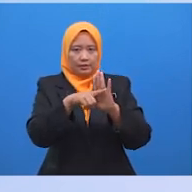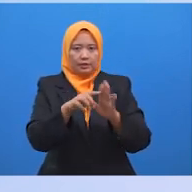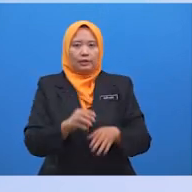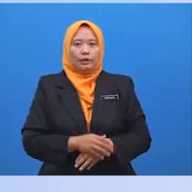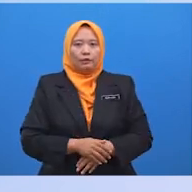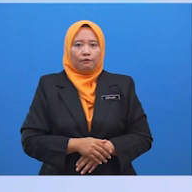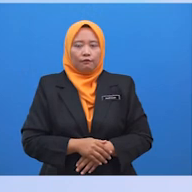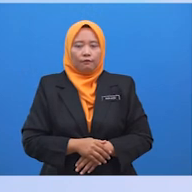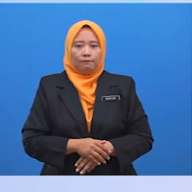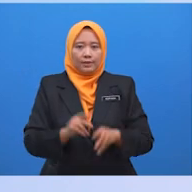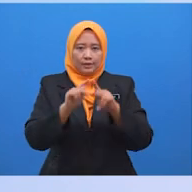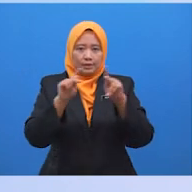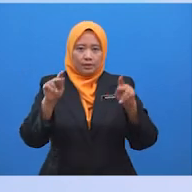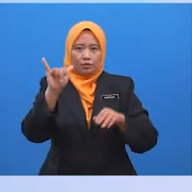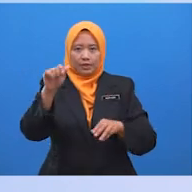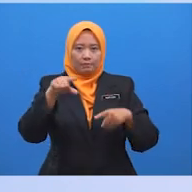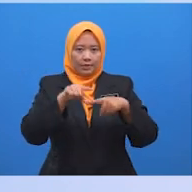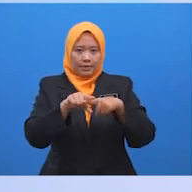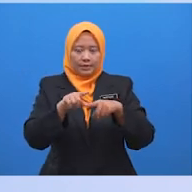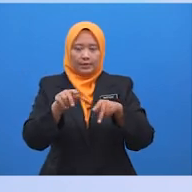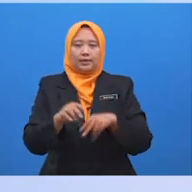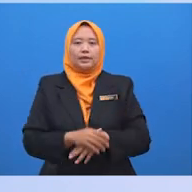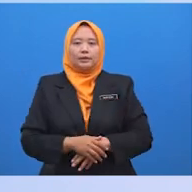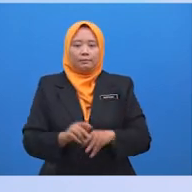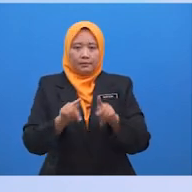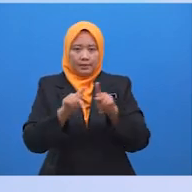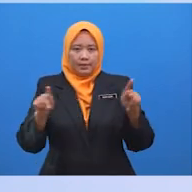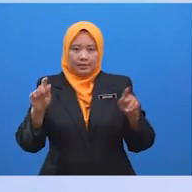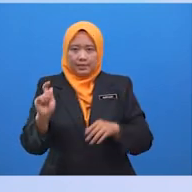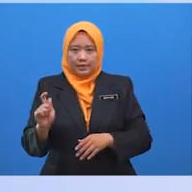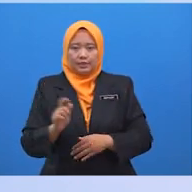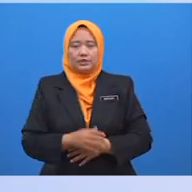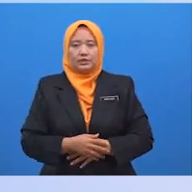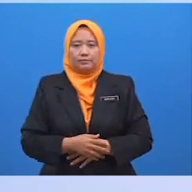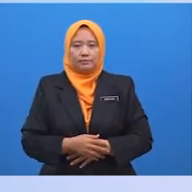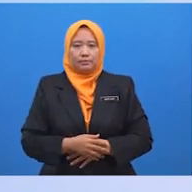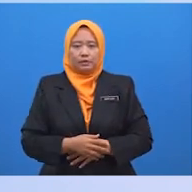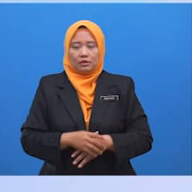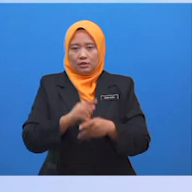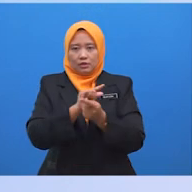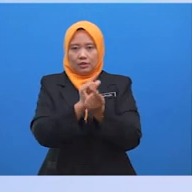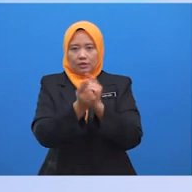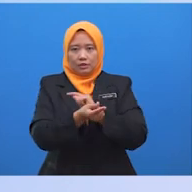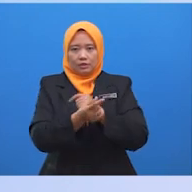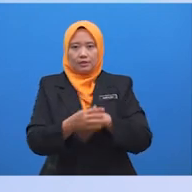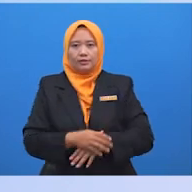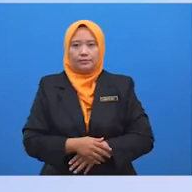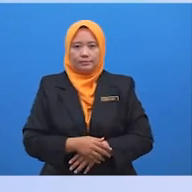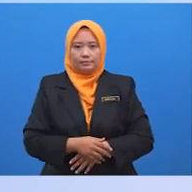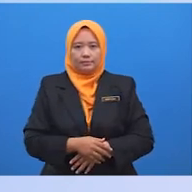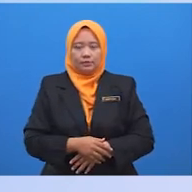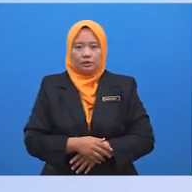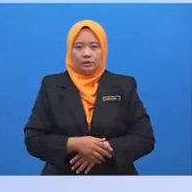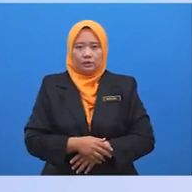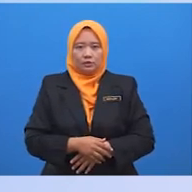Y bahagi pintasan X serta menggantikan nilai pintasan Y